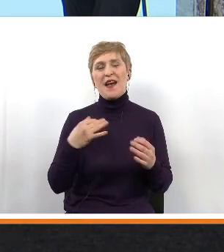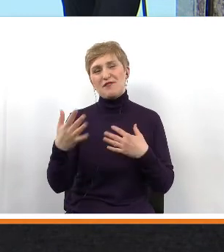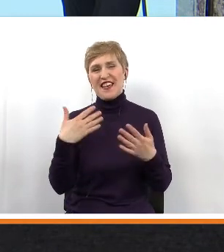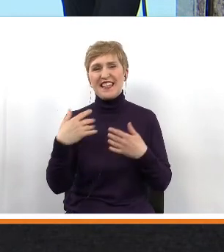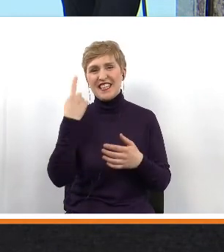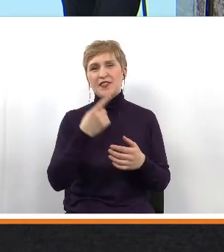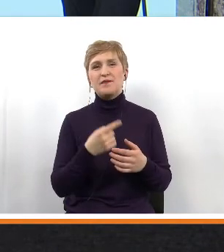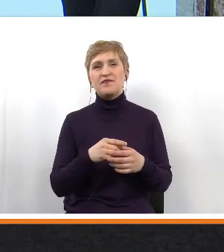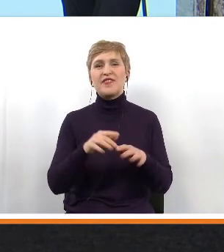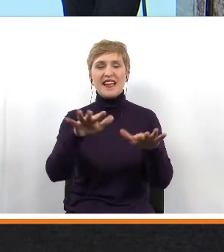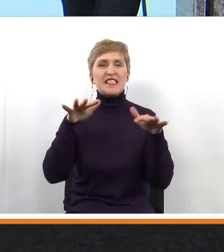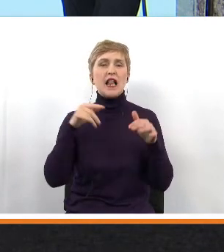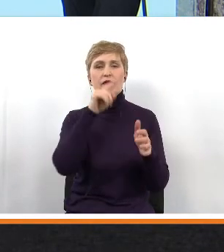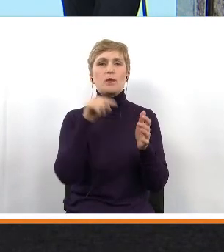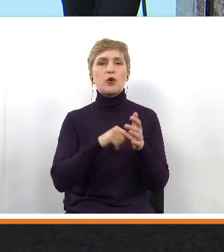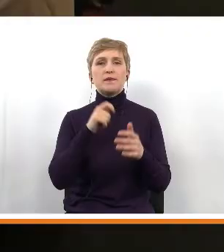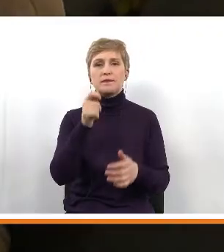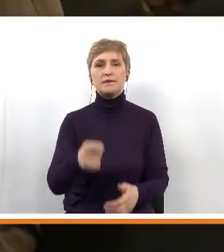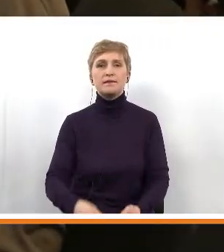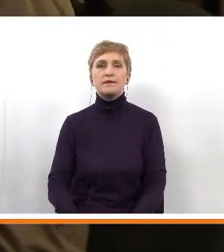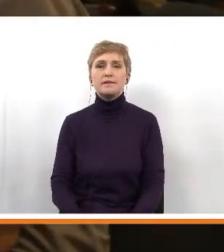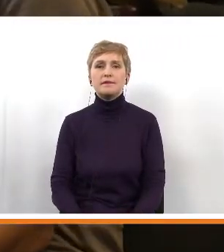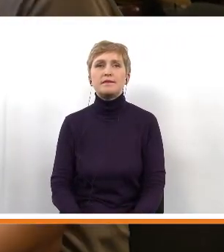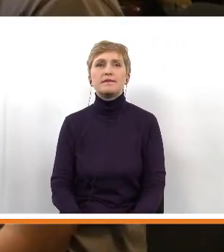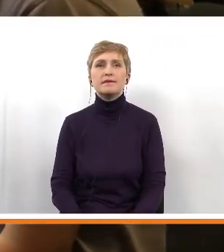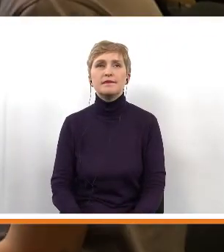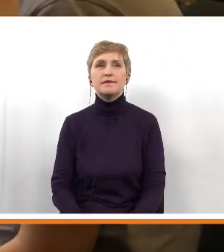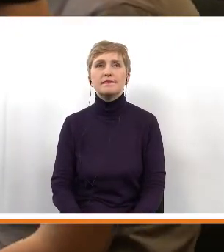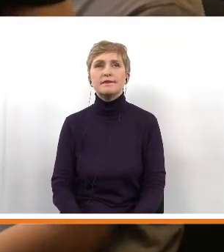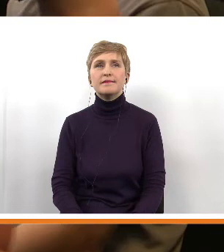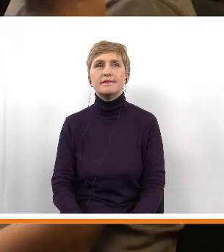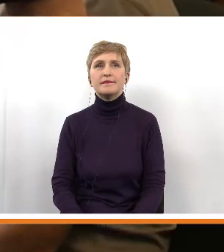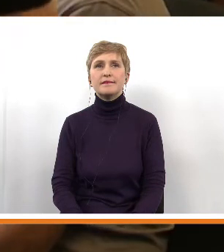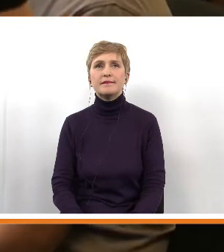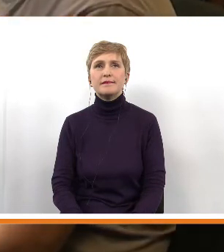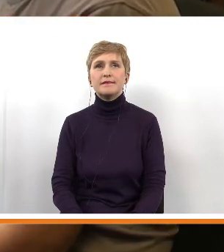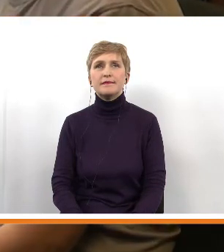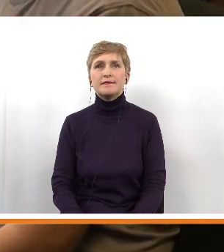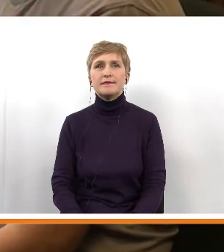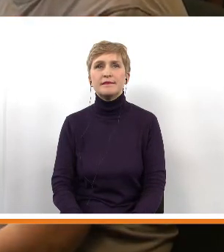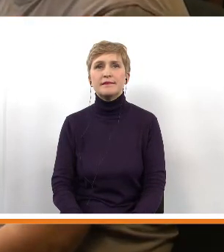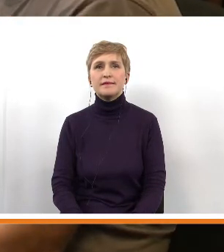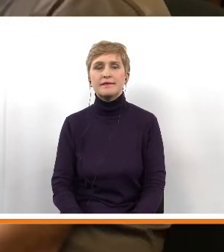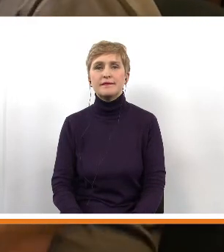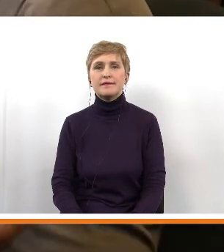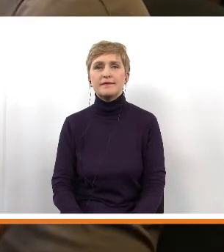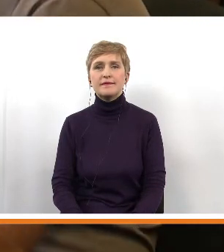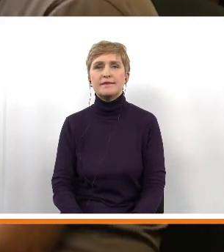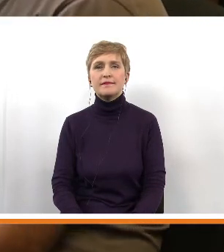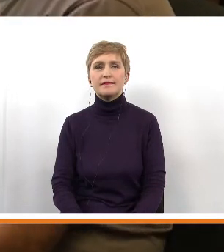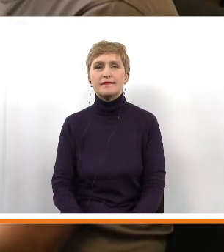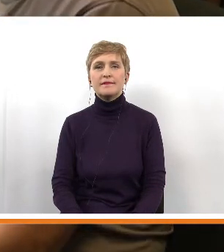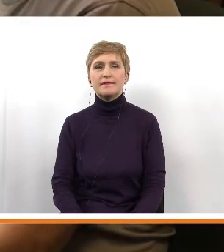Да, вопросы зал. Здравствуйте, меня Иван зовут. Вот мы как раз представляем тот региональный НКО, которое